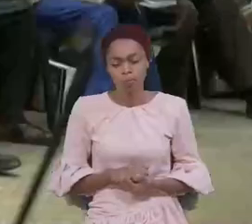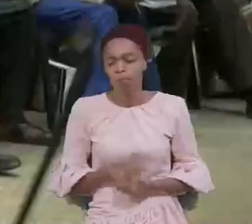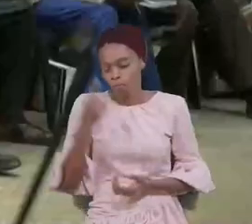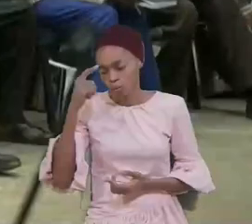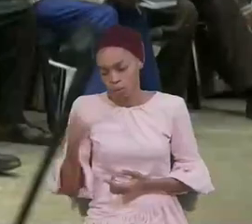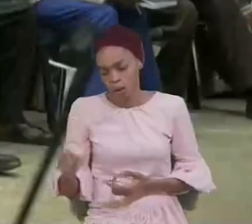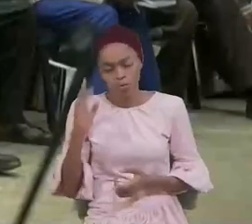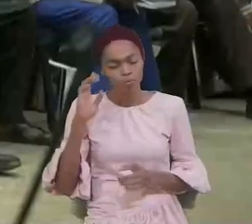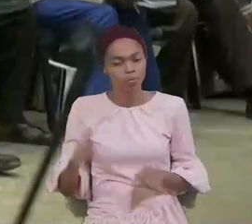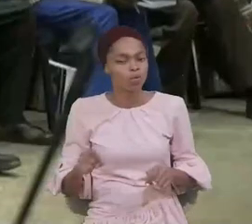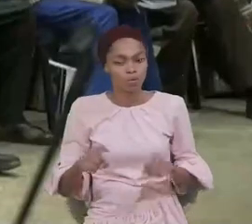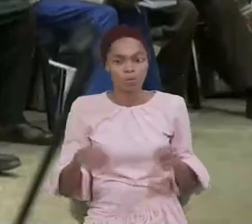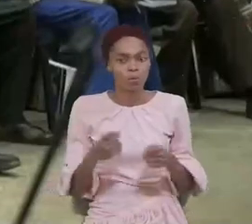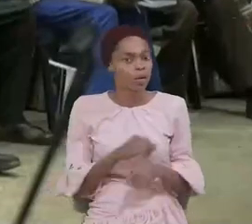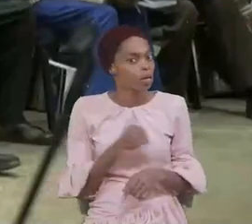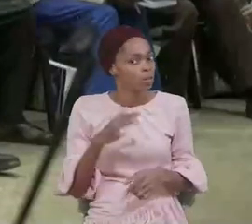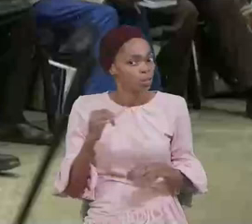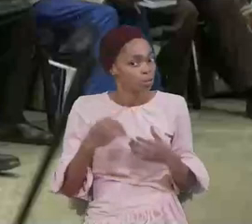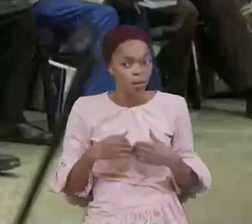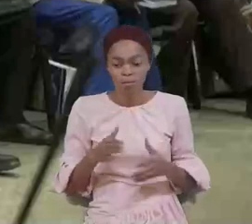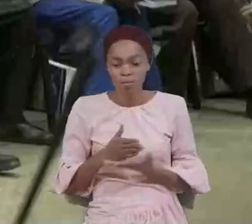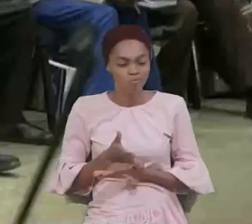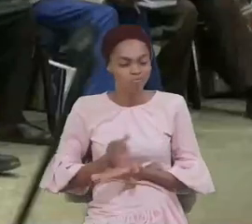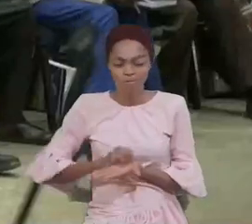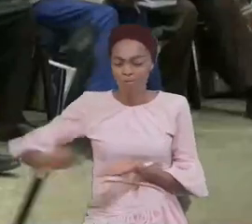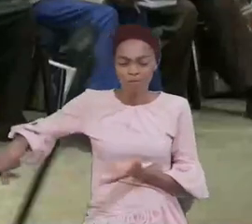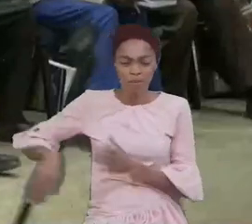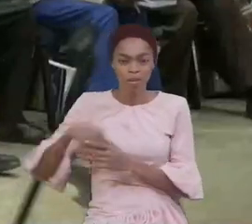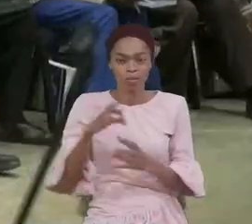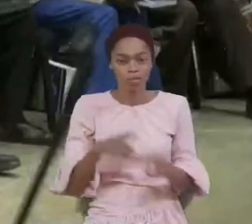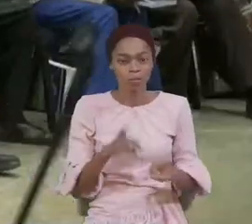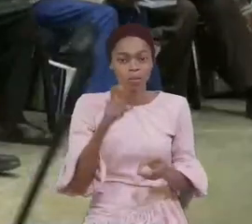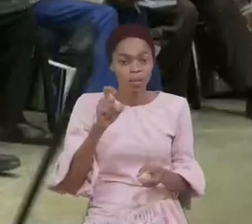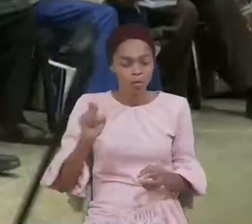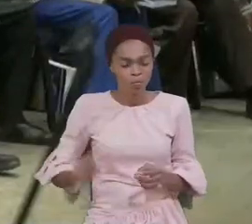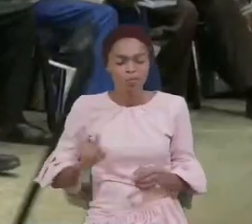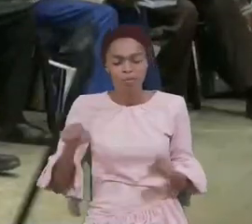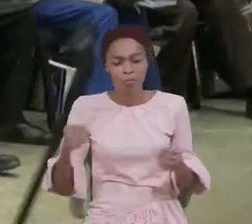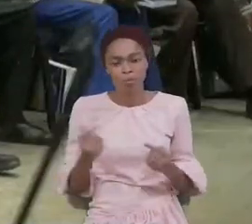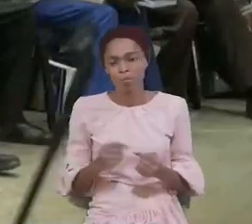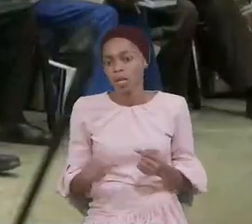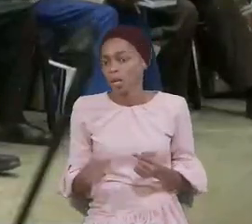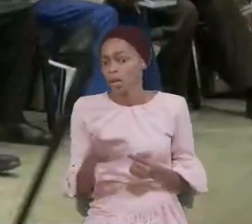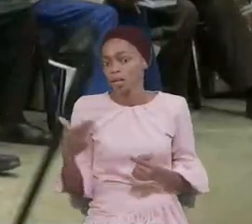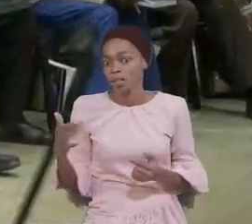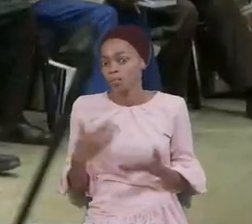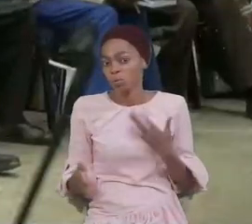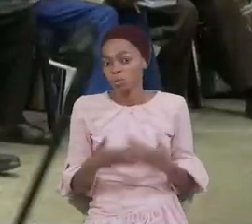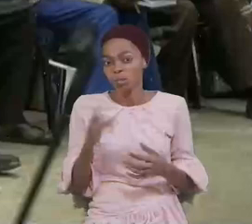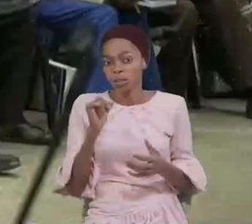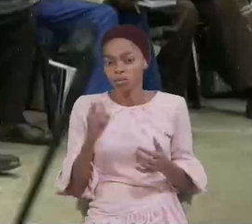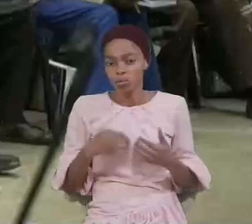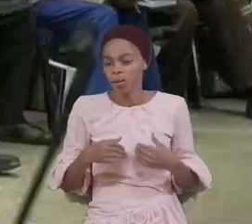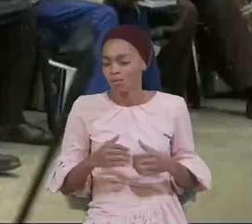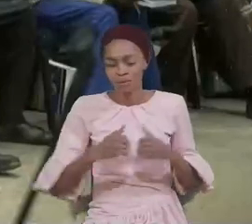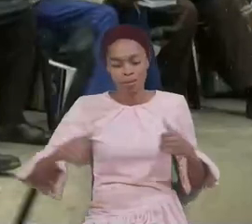car tu entreras, quel que soit ce que tu dois faire ôter de devant toi, tu dois entrer, quel que soit ce que tu dois ôter de